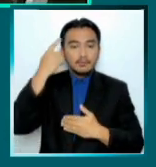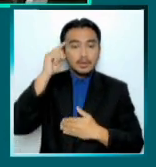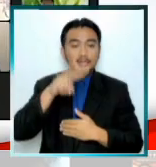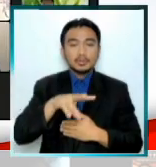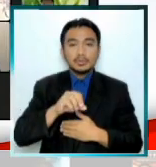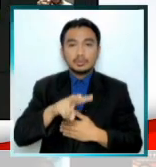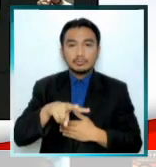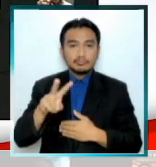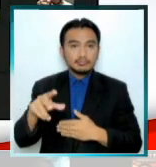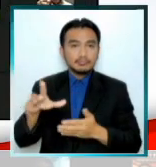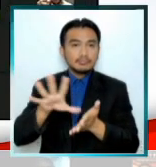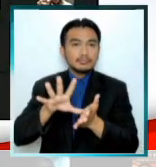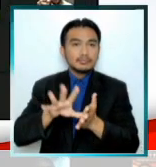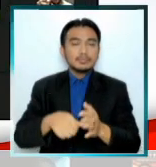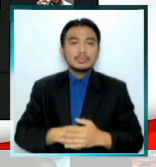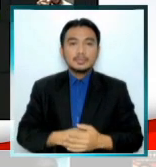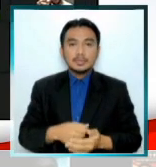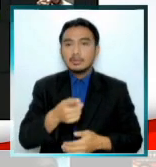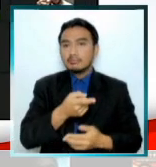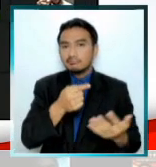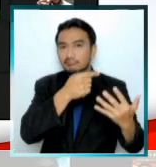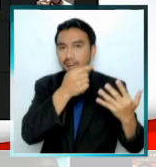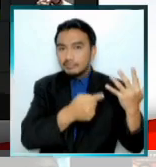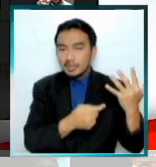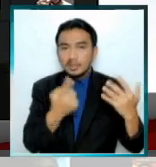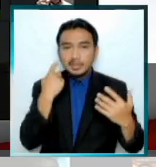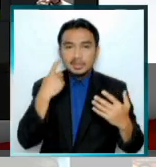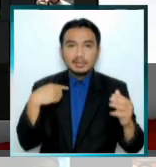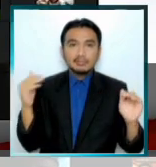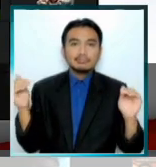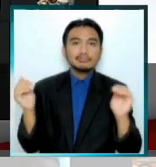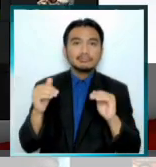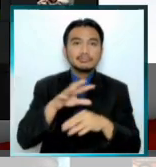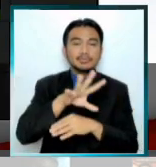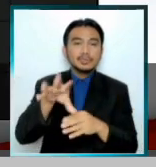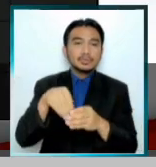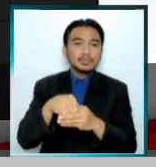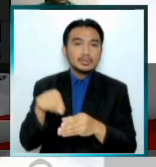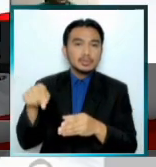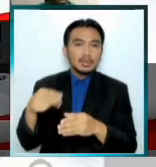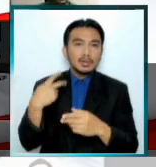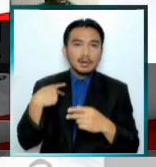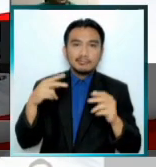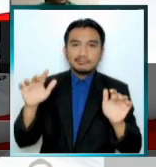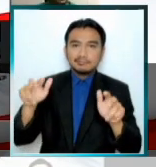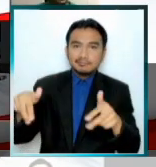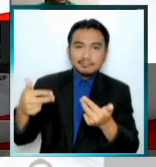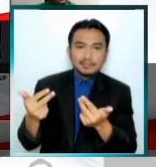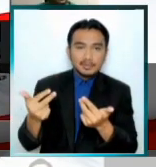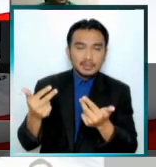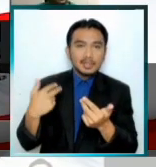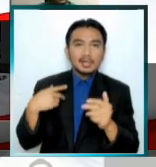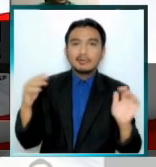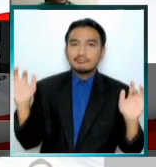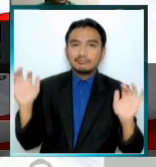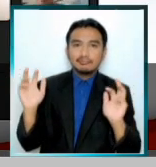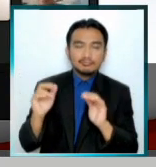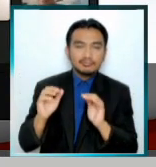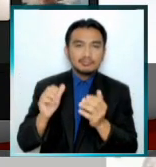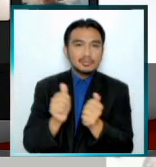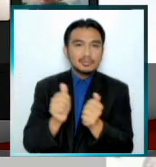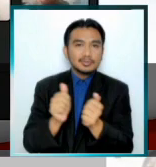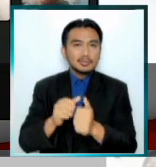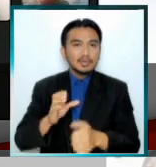Bautista. Ilan sa kanila, dumalo kahapon sa Metro Manila Virtual Caravan na dinaluhan ng ilang mga konsehal at